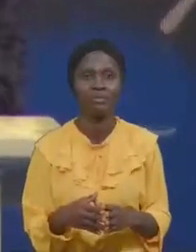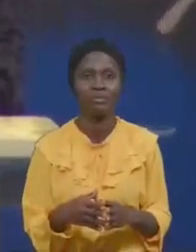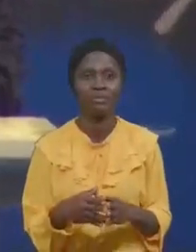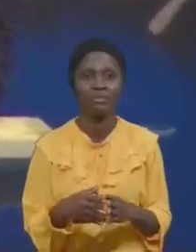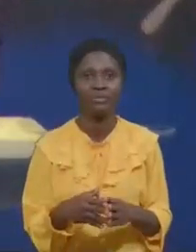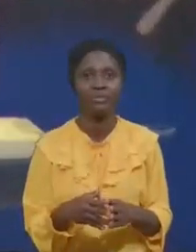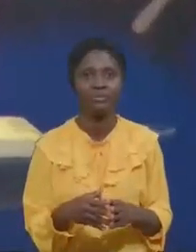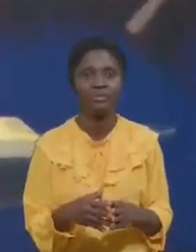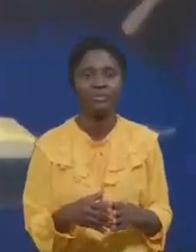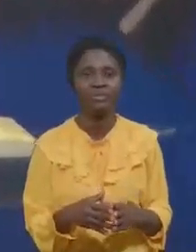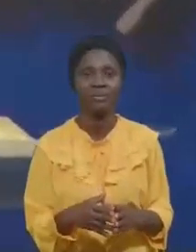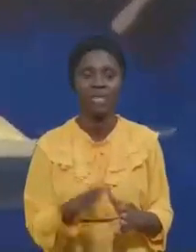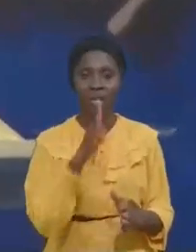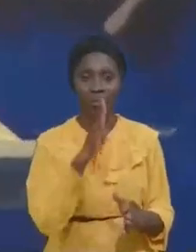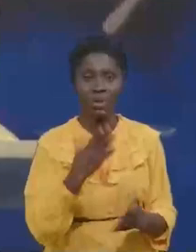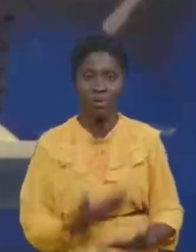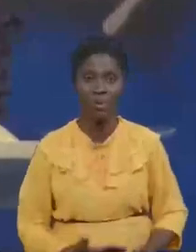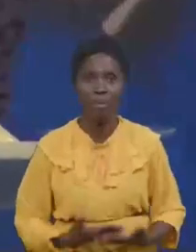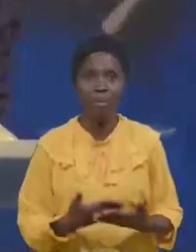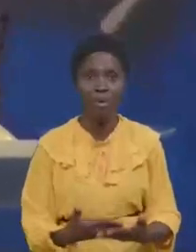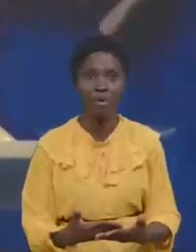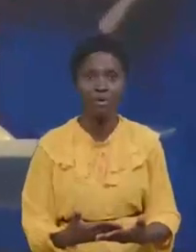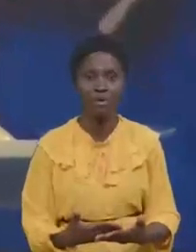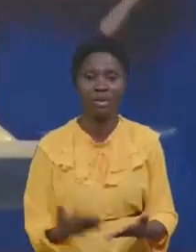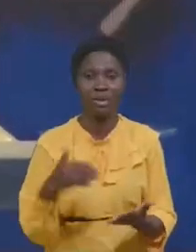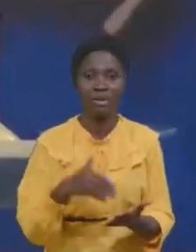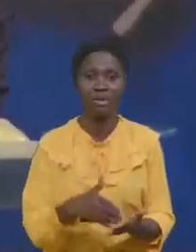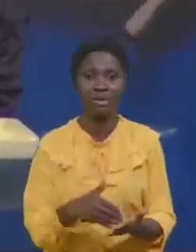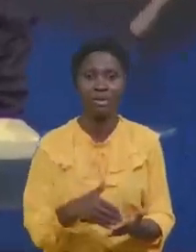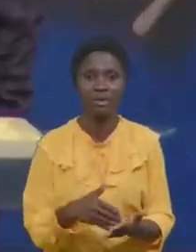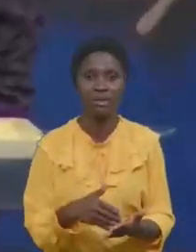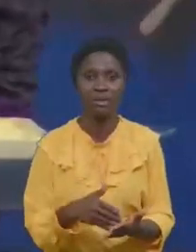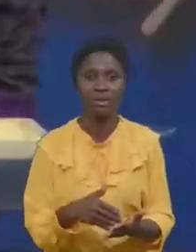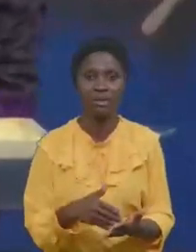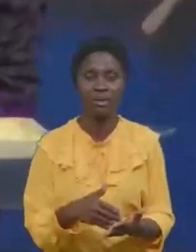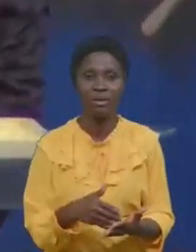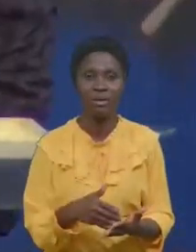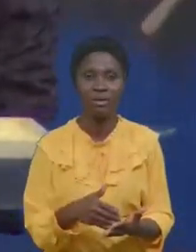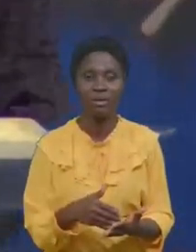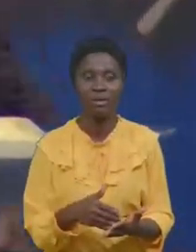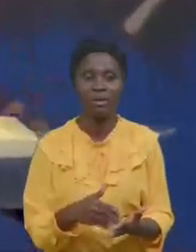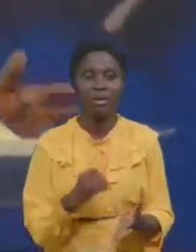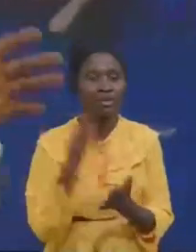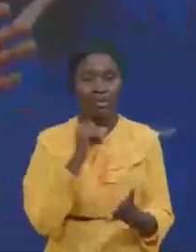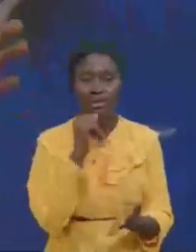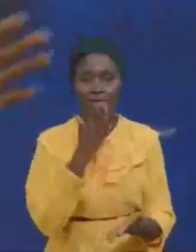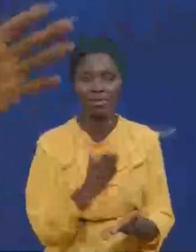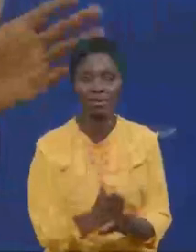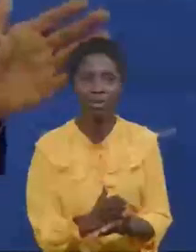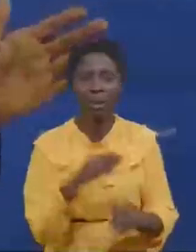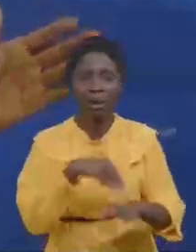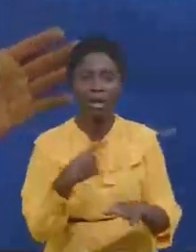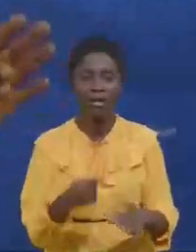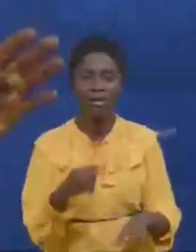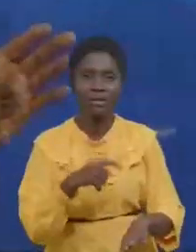que être régénéré, être né de nouveau ne s'arrête pas. À l'époque